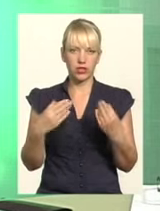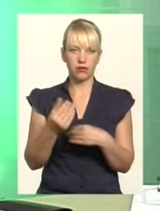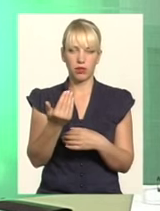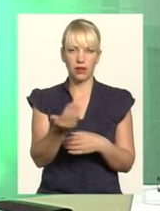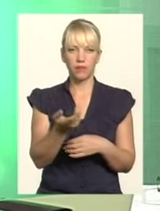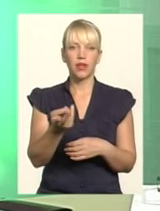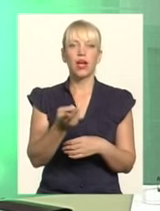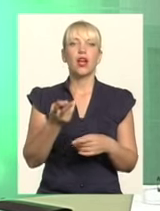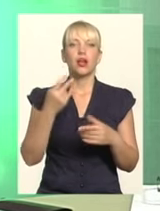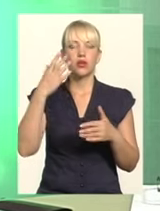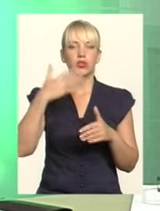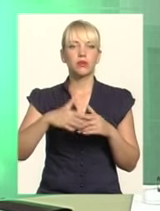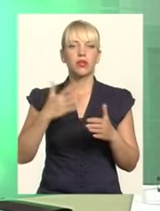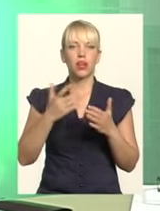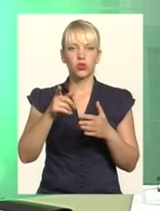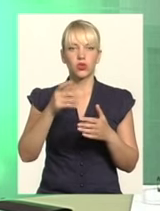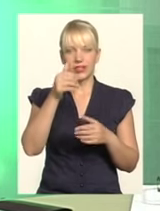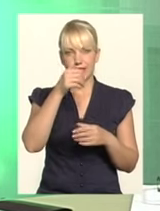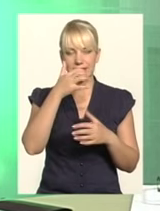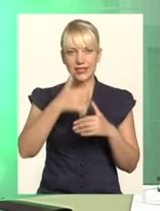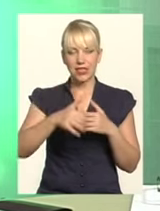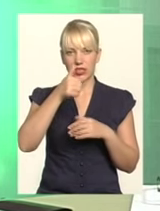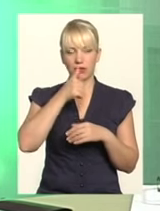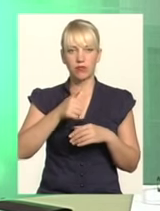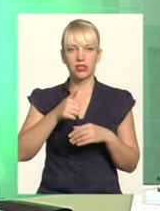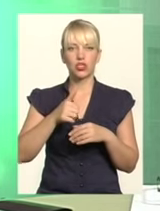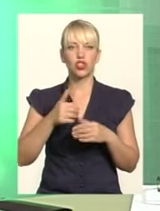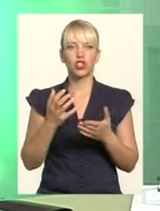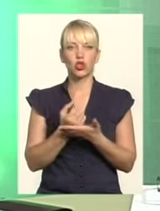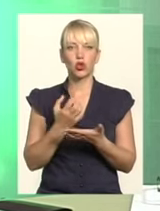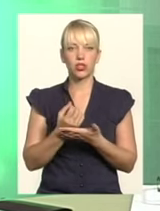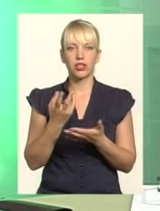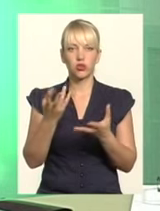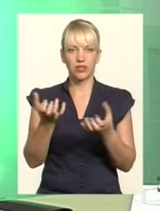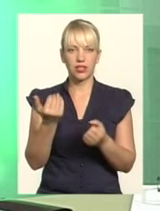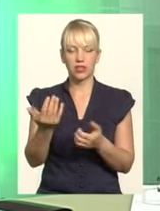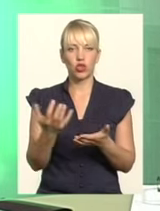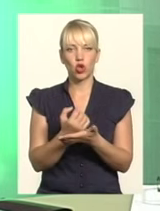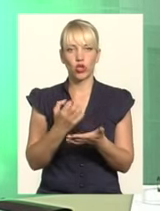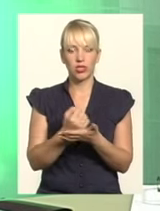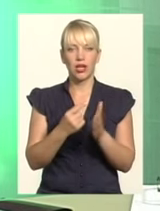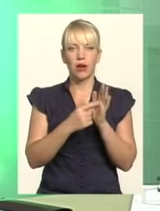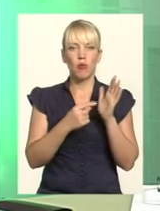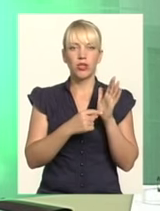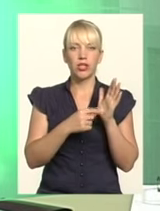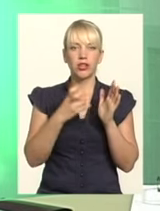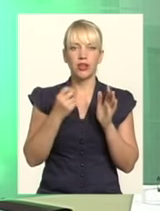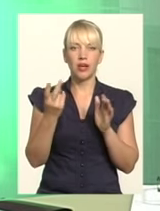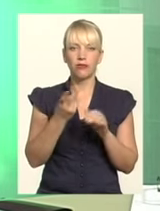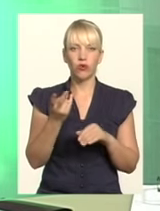якщо береться їхній середньомісячний, визначається, ділиться, береться їхній дохід, ділиться на